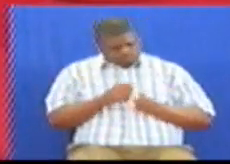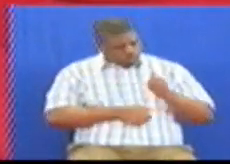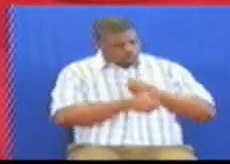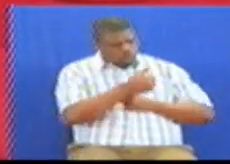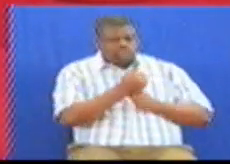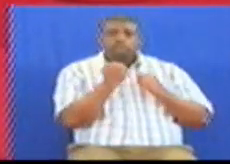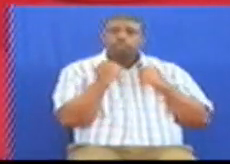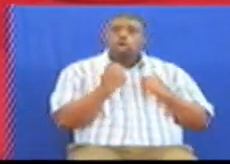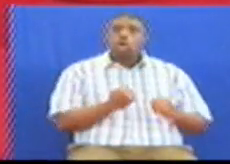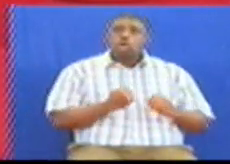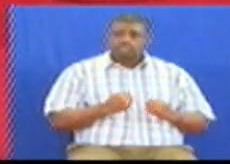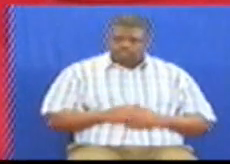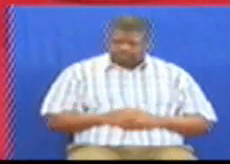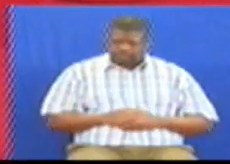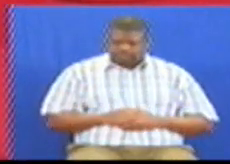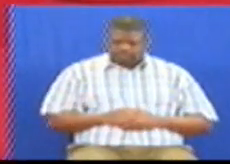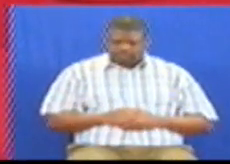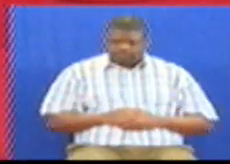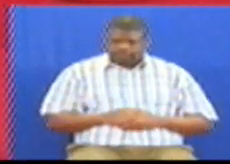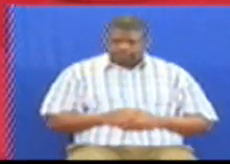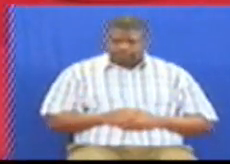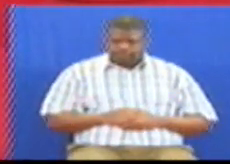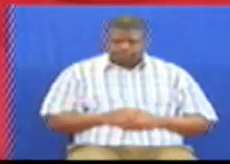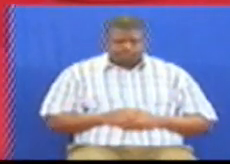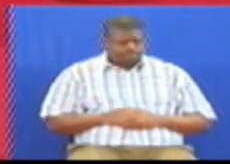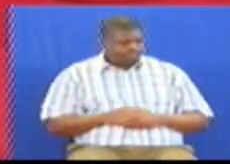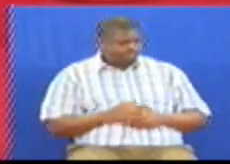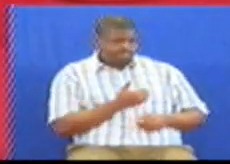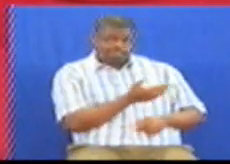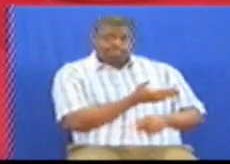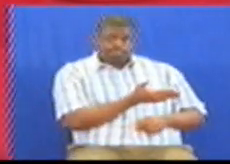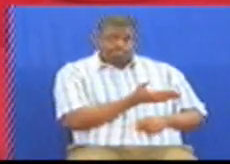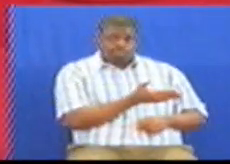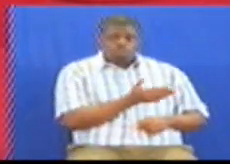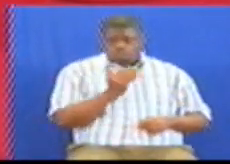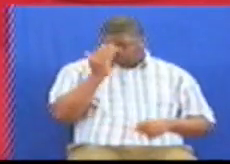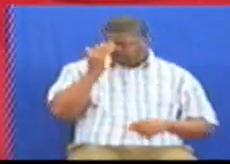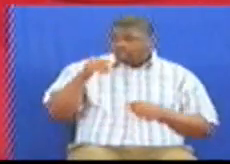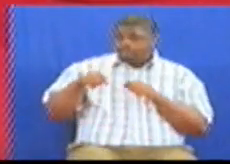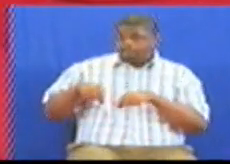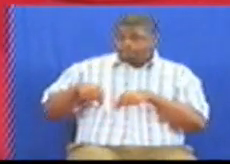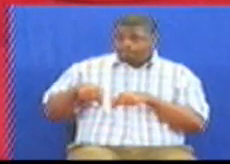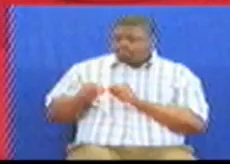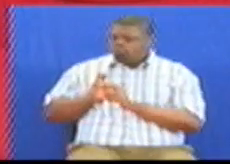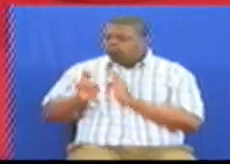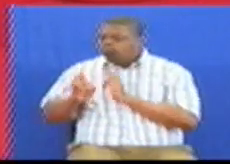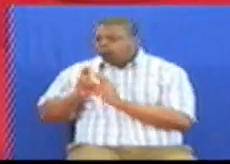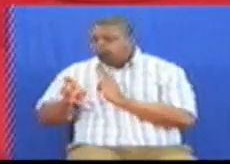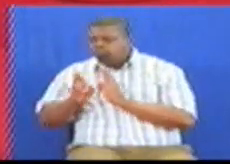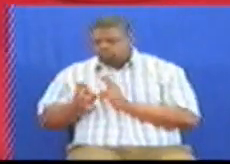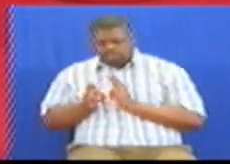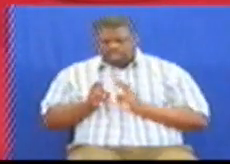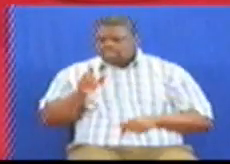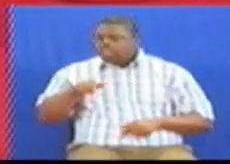madhubuti. Mheshimiwa Naibu Spika, kama unavyojua kwamba leo tunajadili ofisi ya